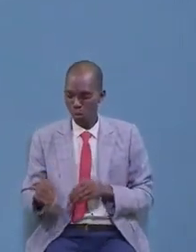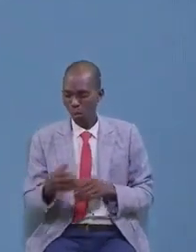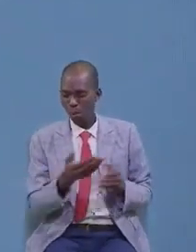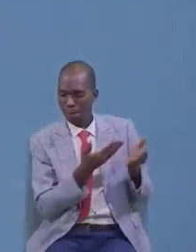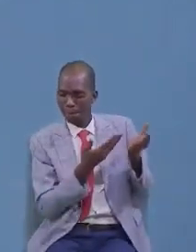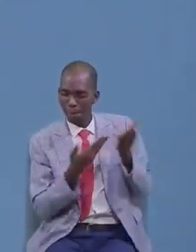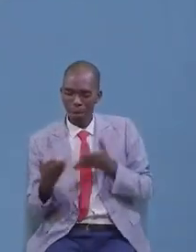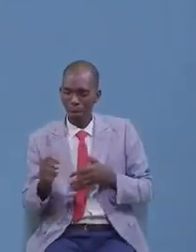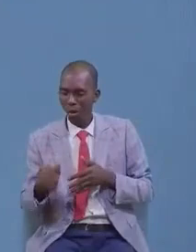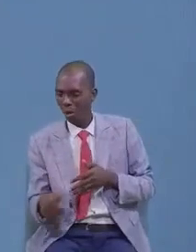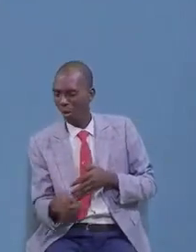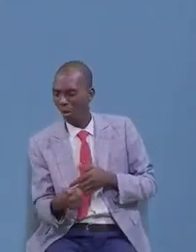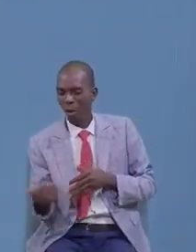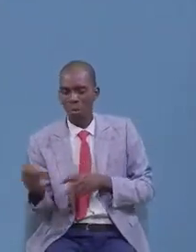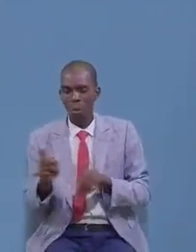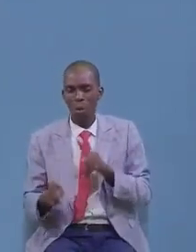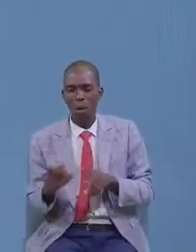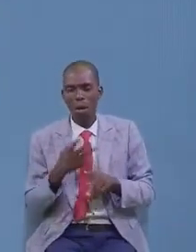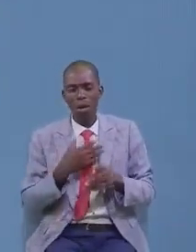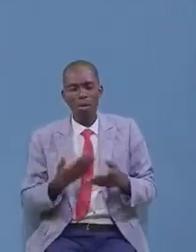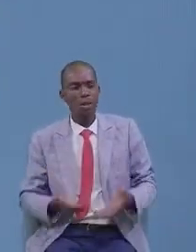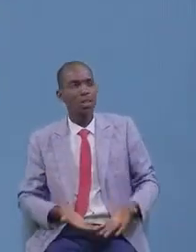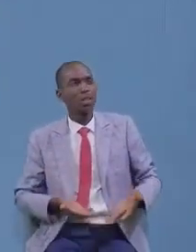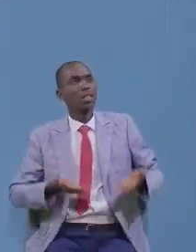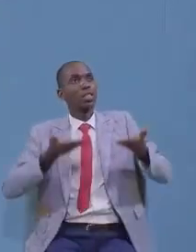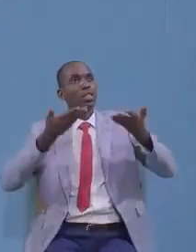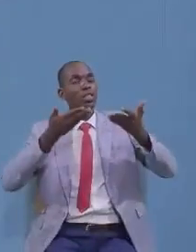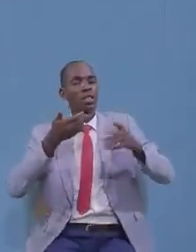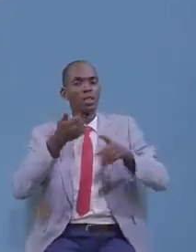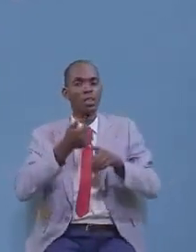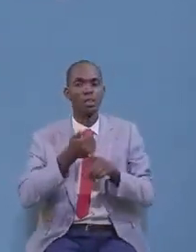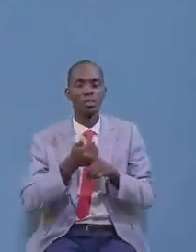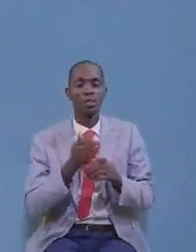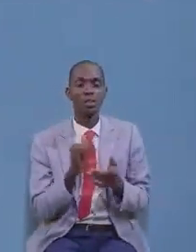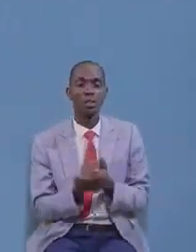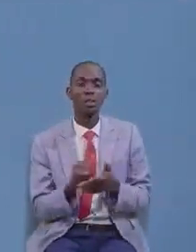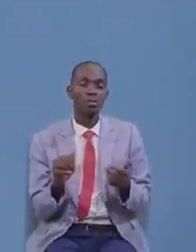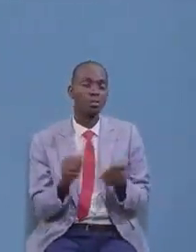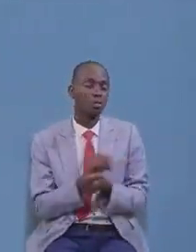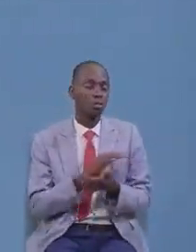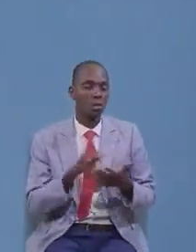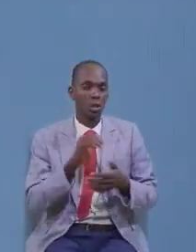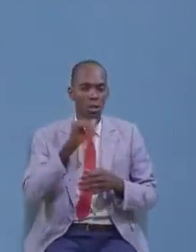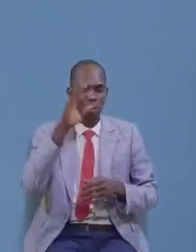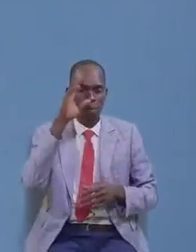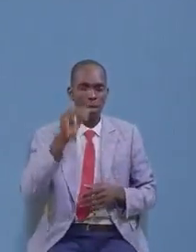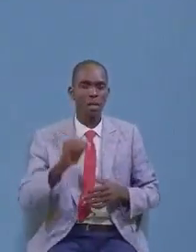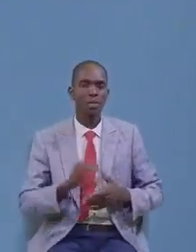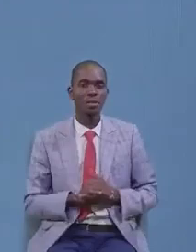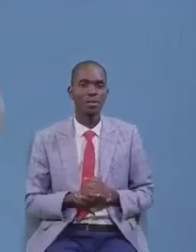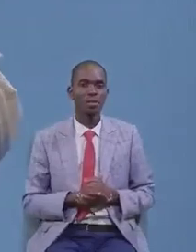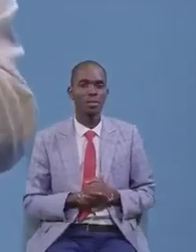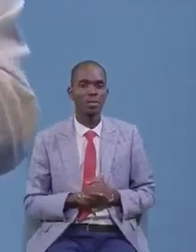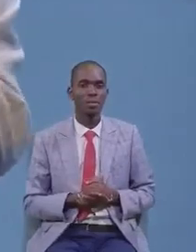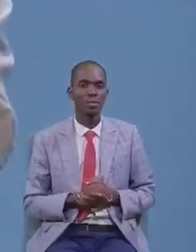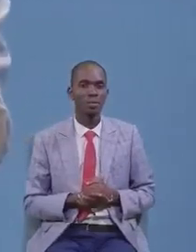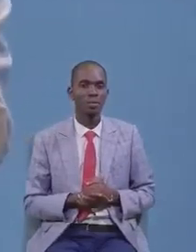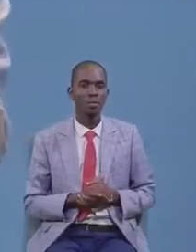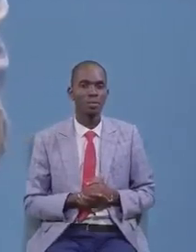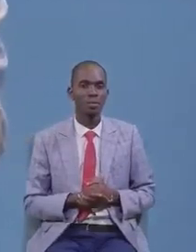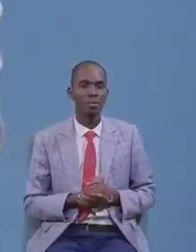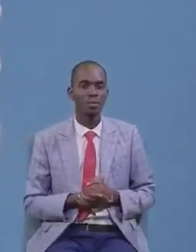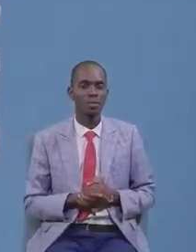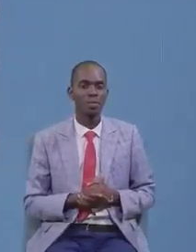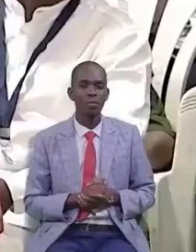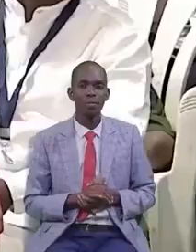and exalting yourself comes through the mouth. ఇతరులను తక్కువ చేసి మాట్లాడడం, మనల్ని మనం హెచ్చించుకోవడం నోటి మాట ద్వారానే